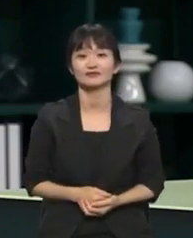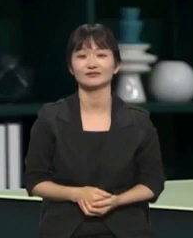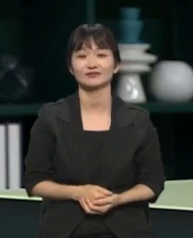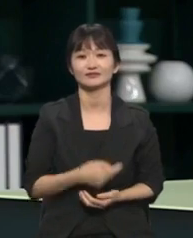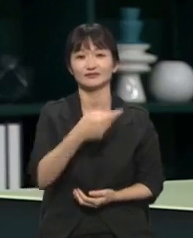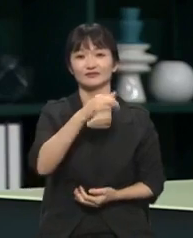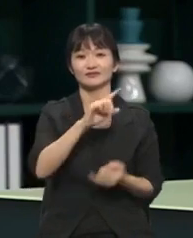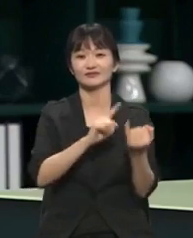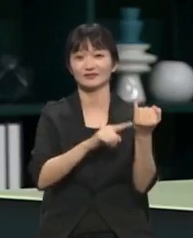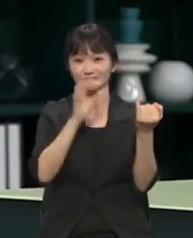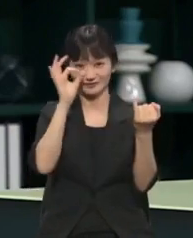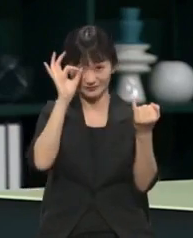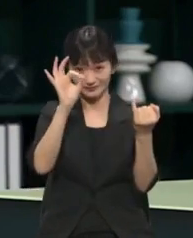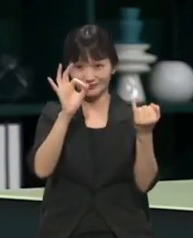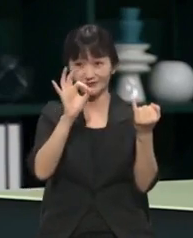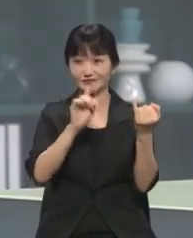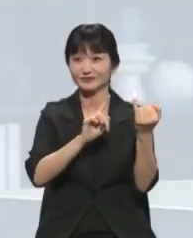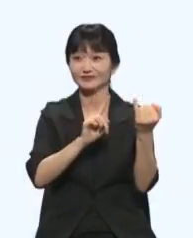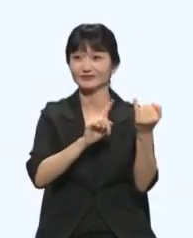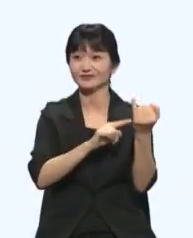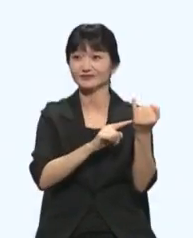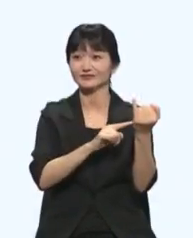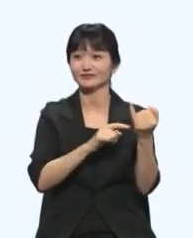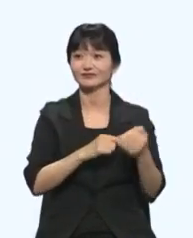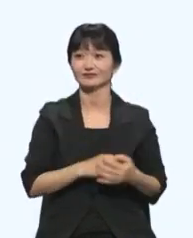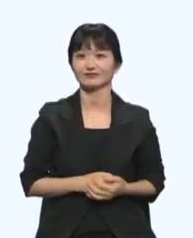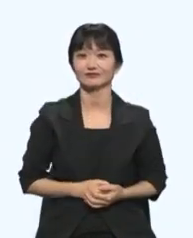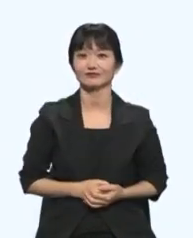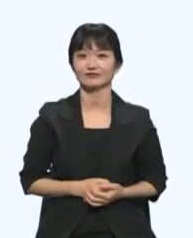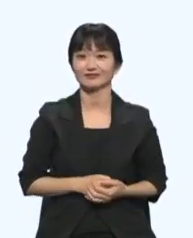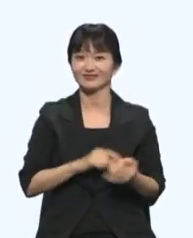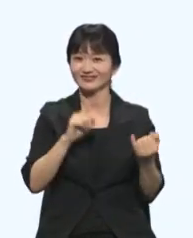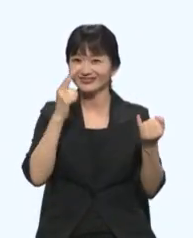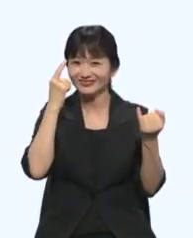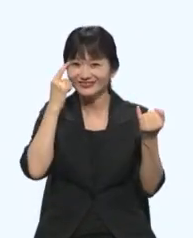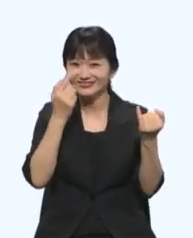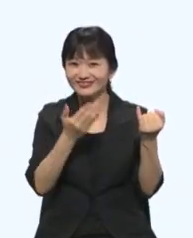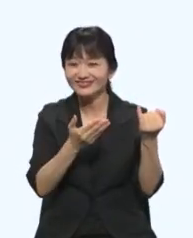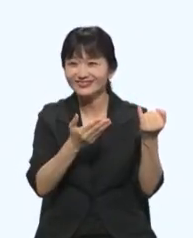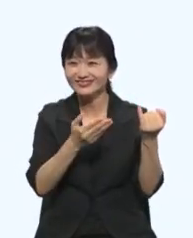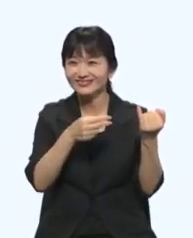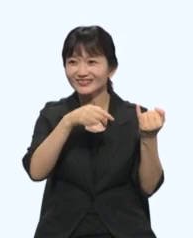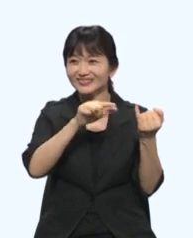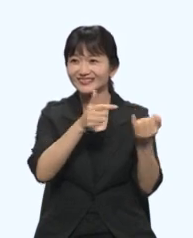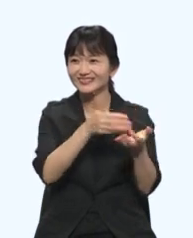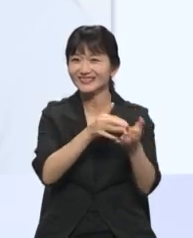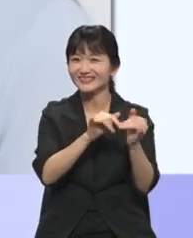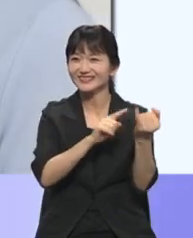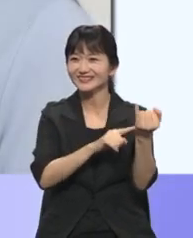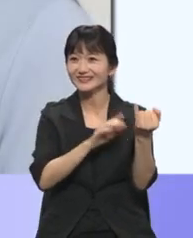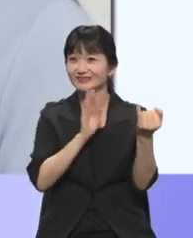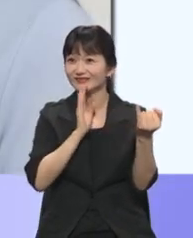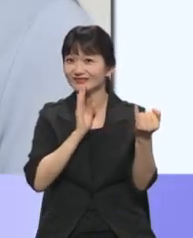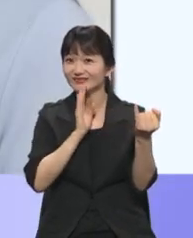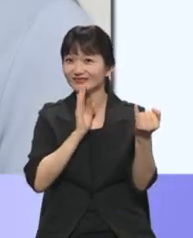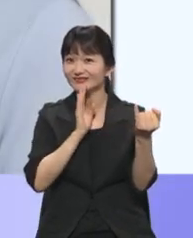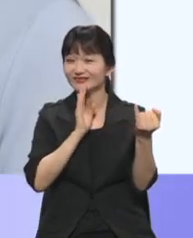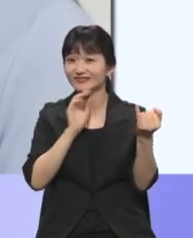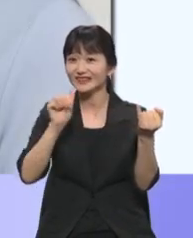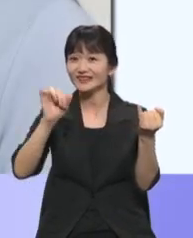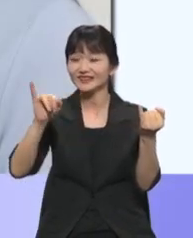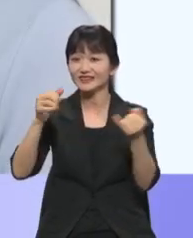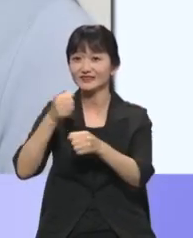한번 실행 거부터 한번 볼까요네 아 어떠세요 시네어 랭커입니다 여러분 ai가